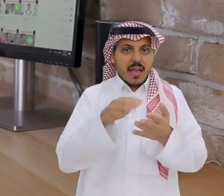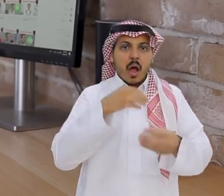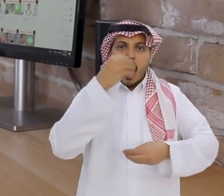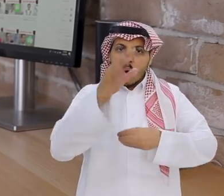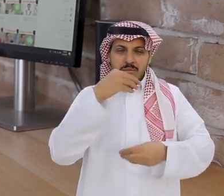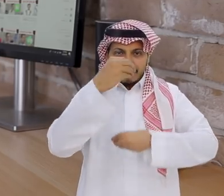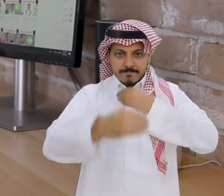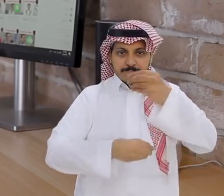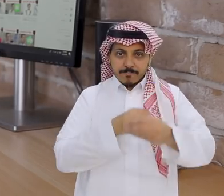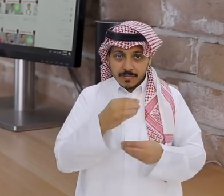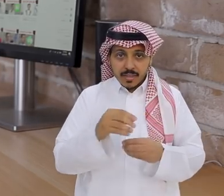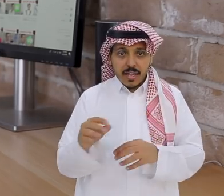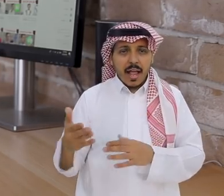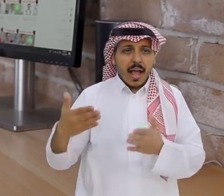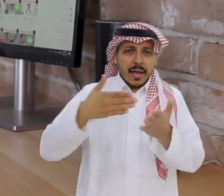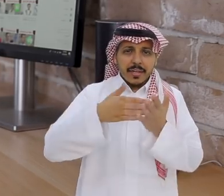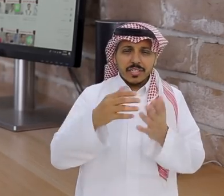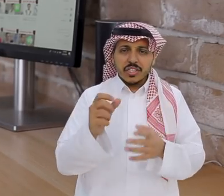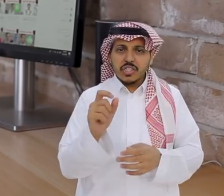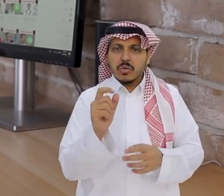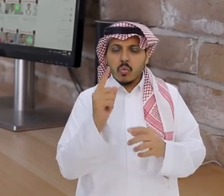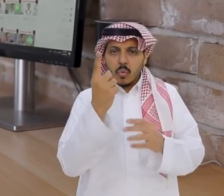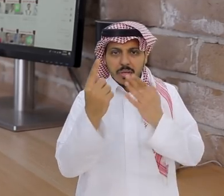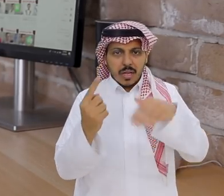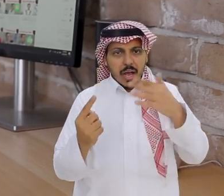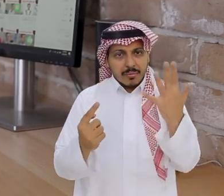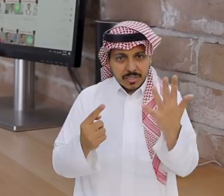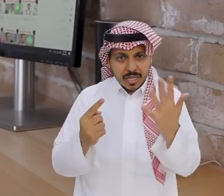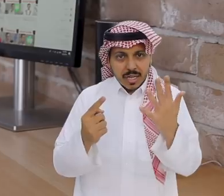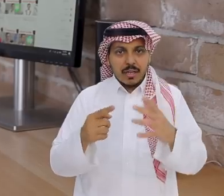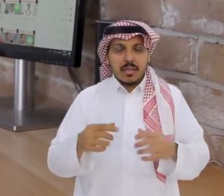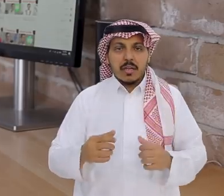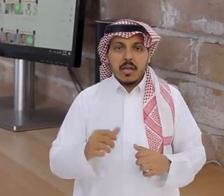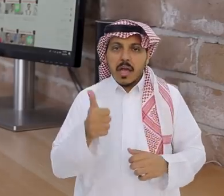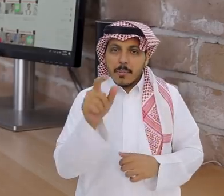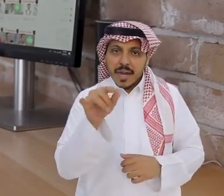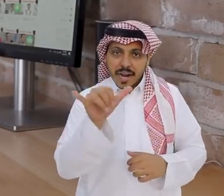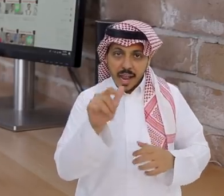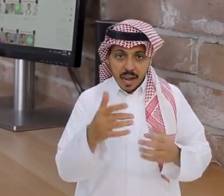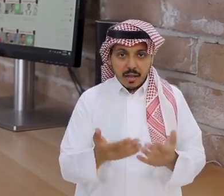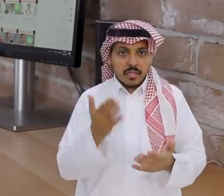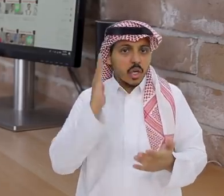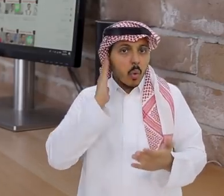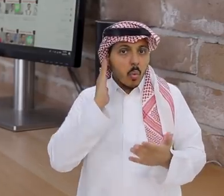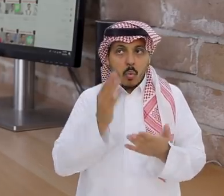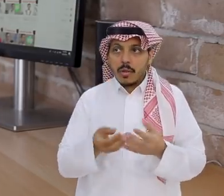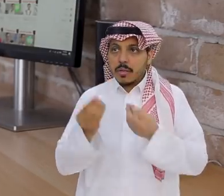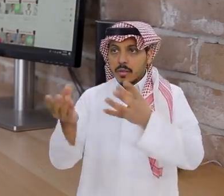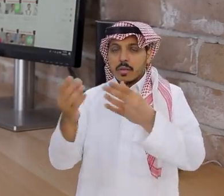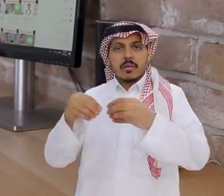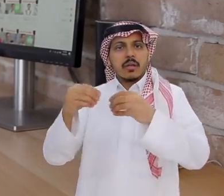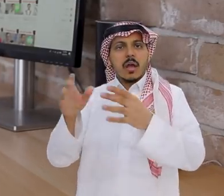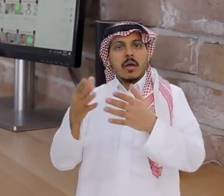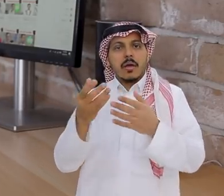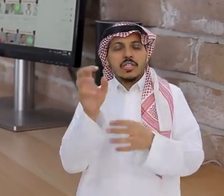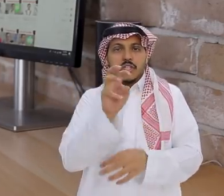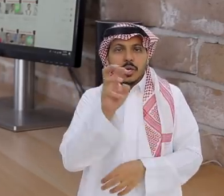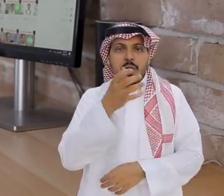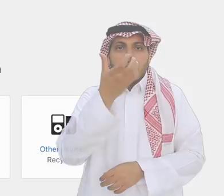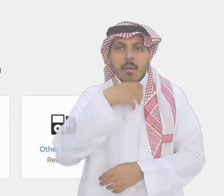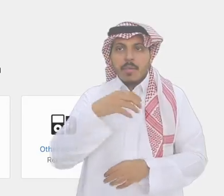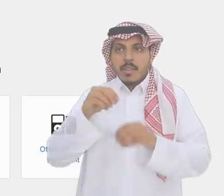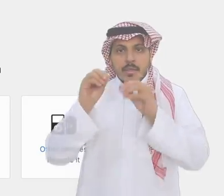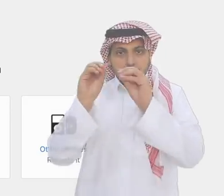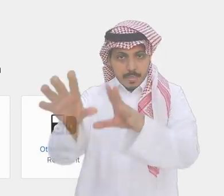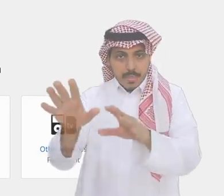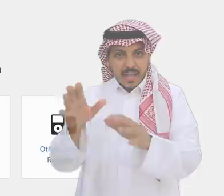المبادرة وإلى نهاية شهر إبريل حيصير أي واحد يرجع جوال قديم يعطيه لنفس المتاجر أو أونلاين من المواقع